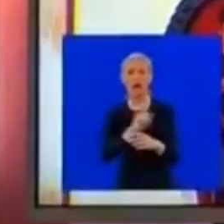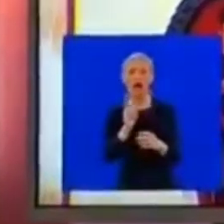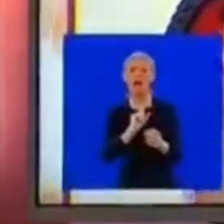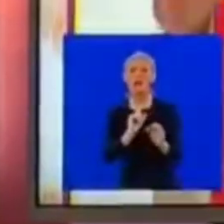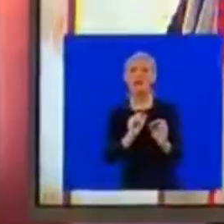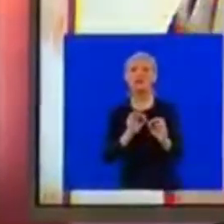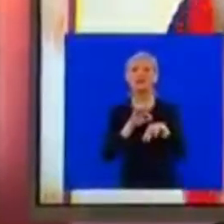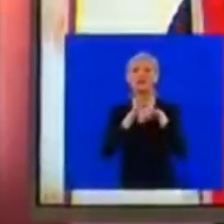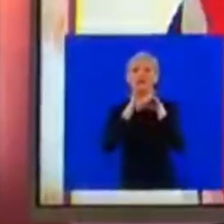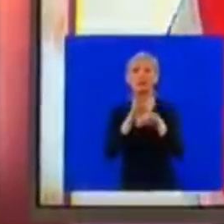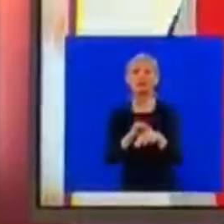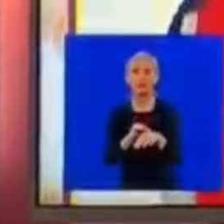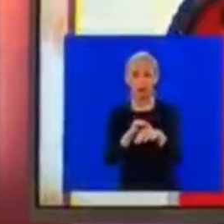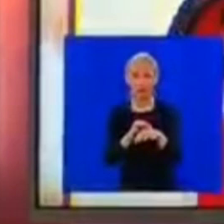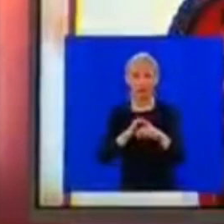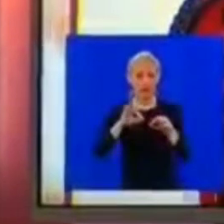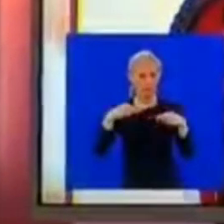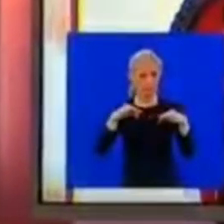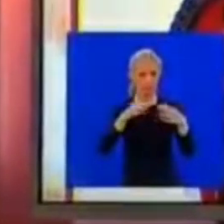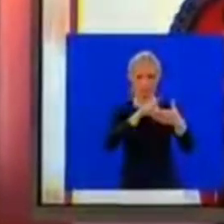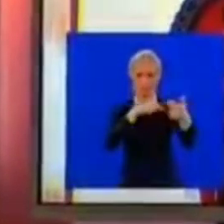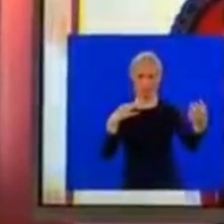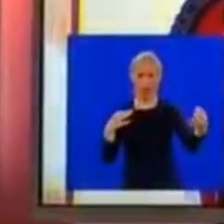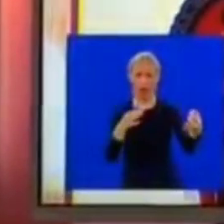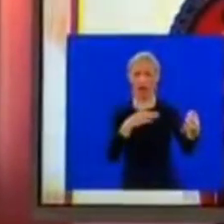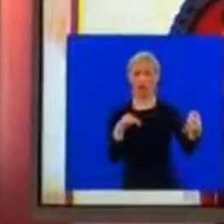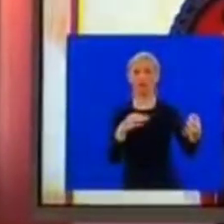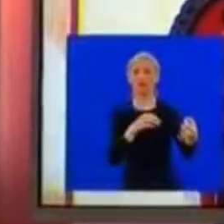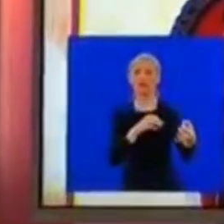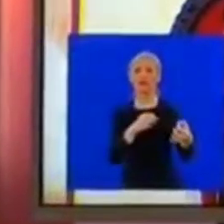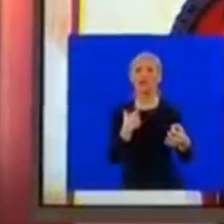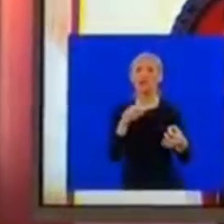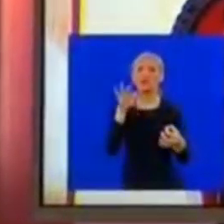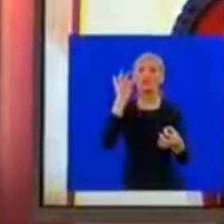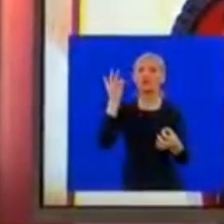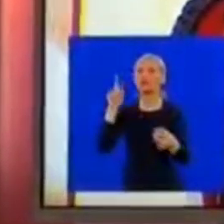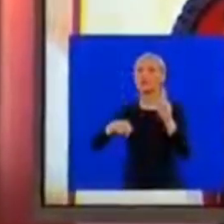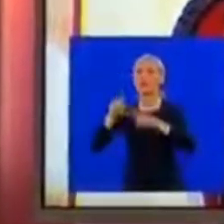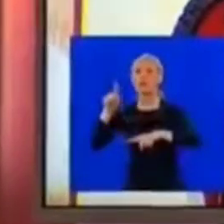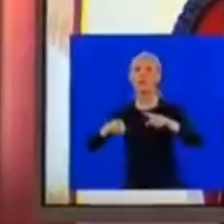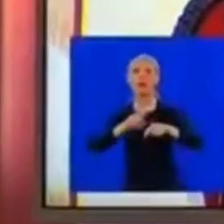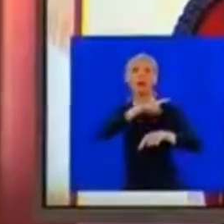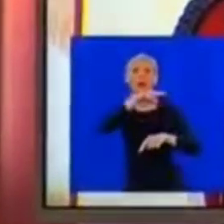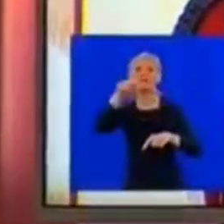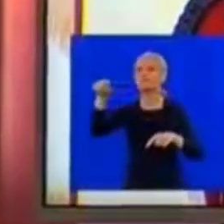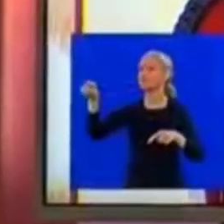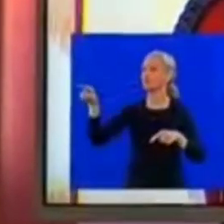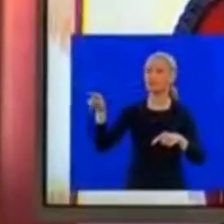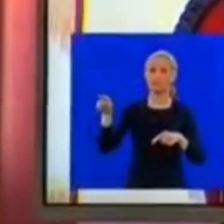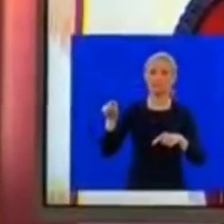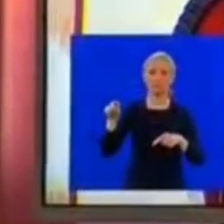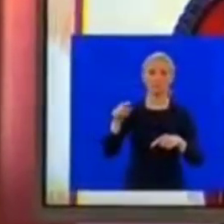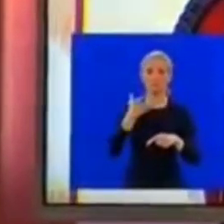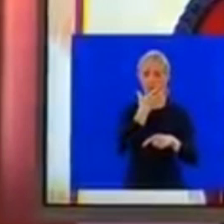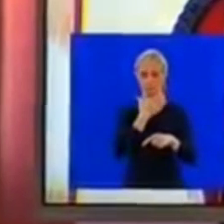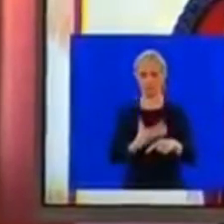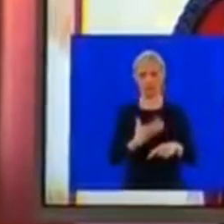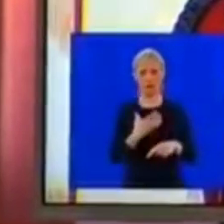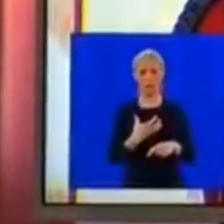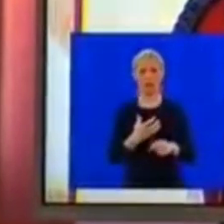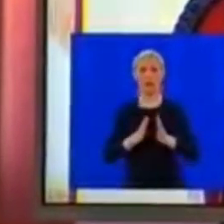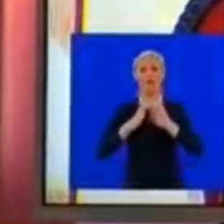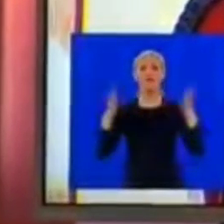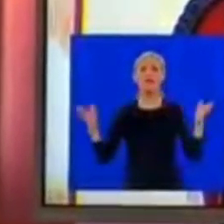I onda u jednom trenutku nađu se još i neki tamo bradati, nazovi